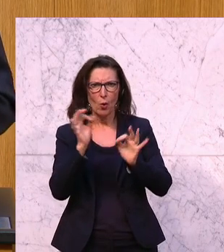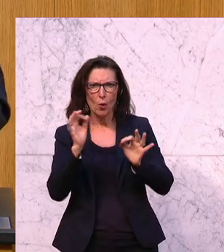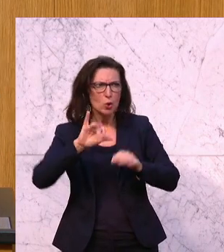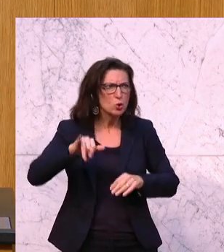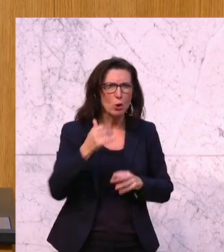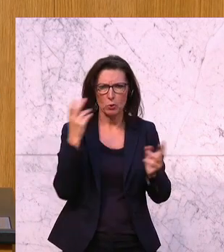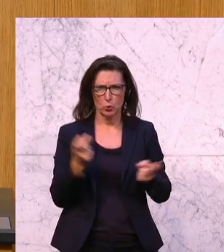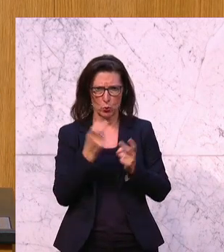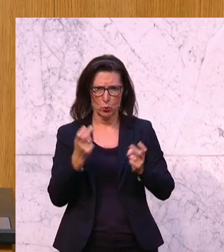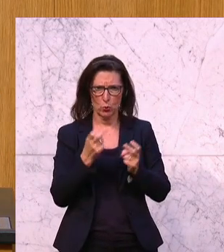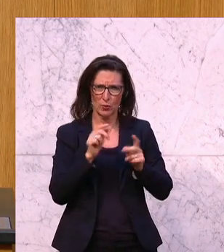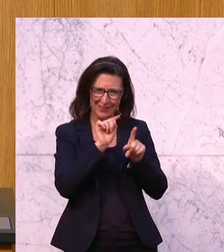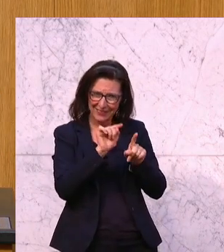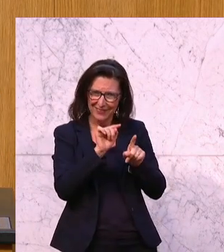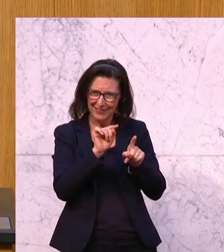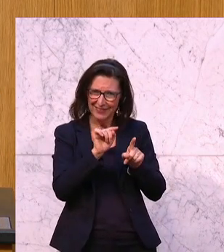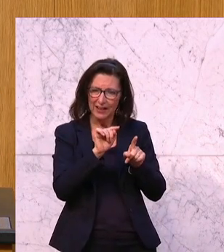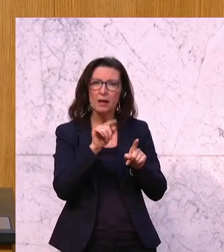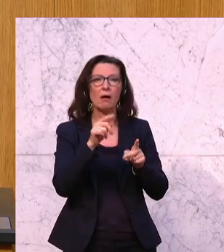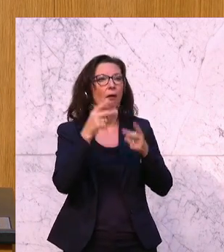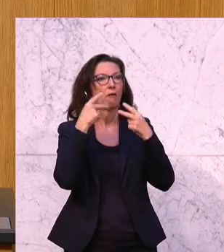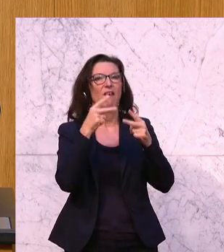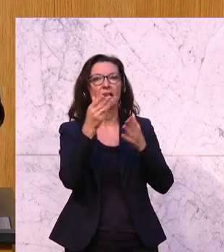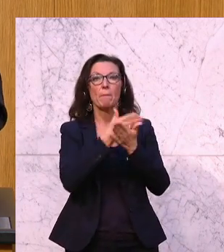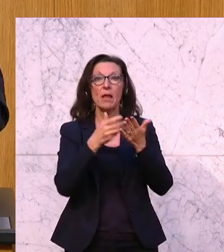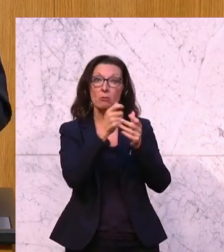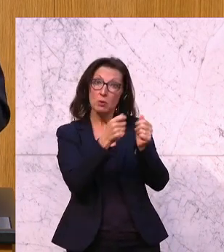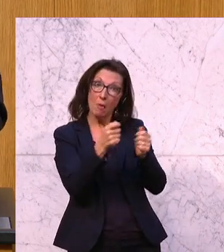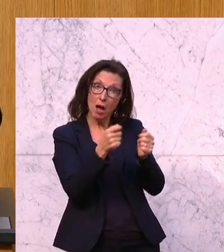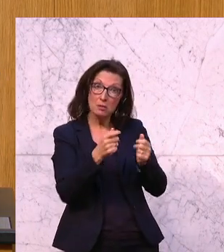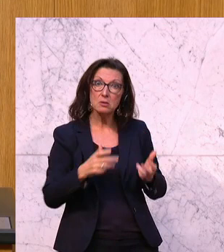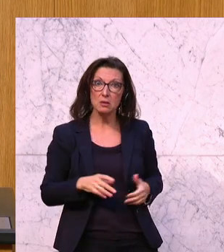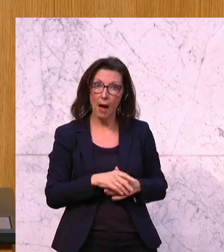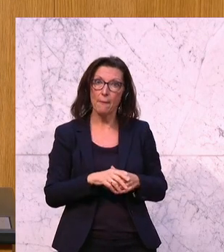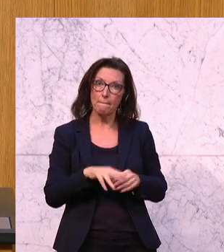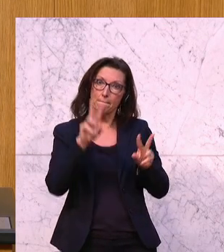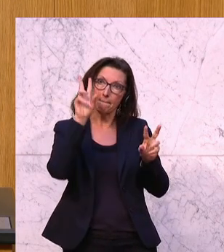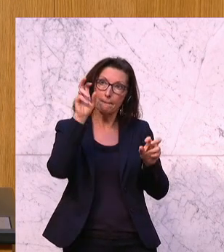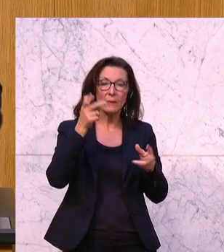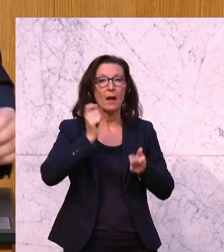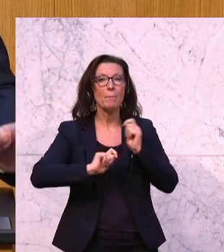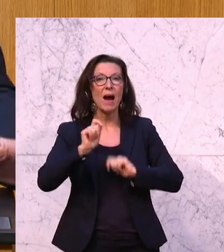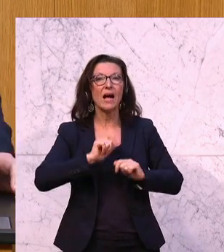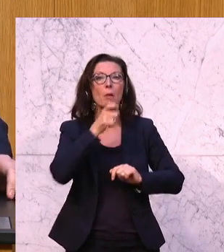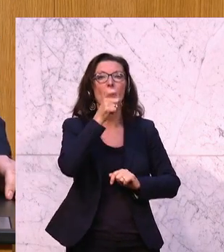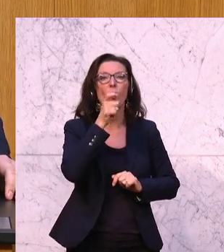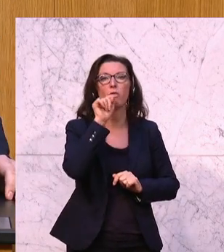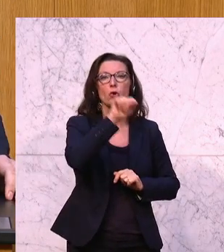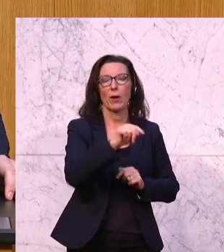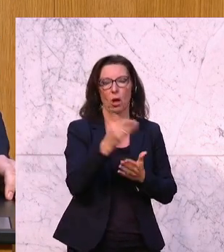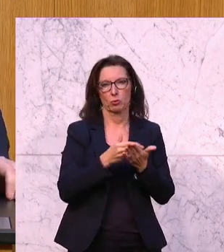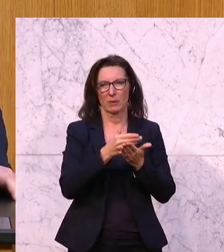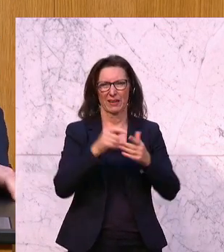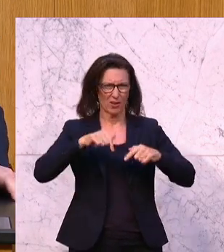Jobsuche sind, jene Weiterbildungsmaßnahmen auch in Anspruch nehmen in den sogenannten Mangelberufen. Wir haben ja hier im Parlament auch